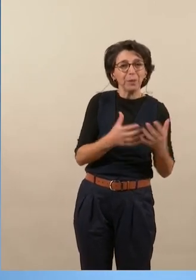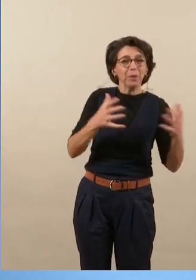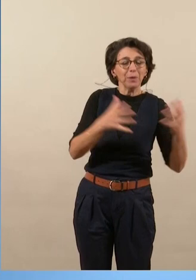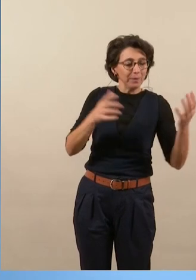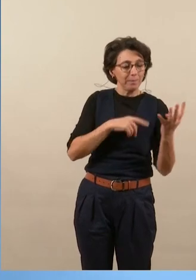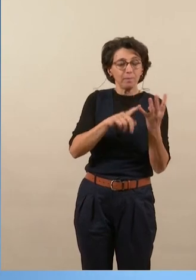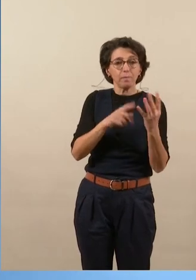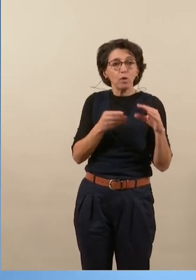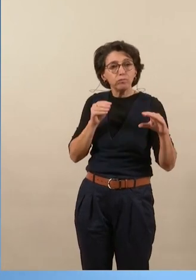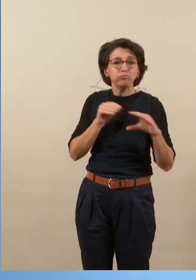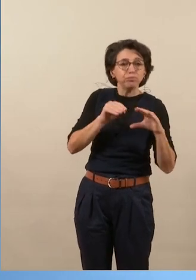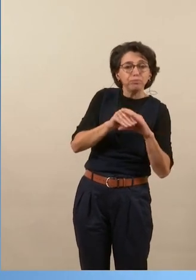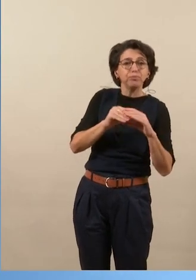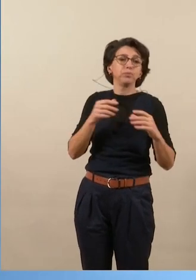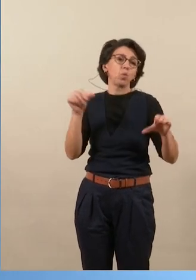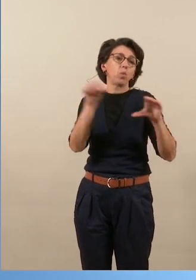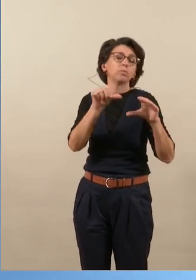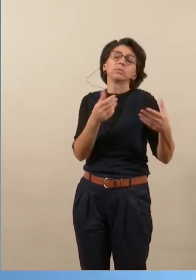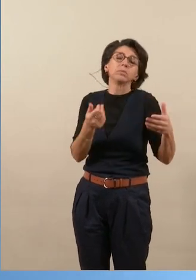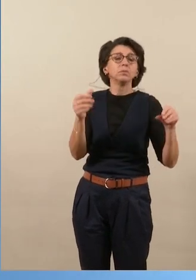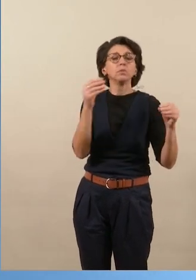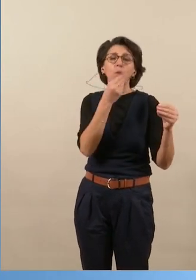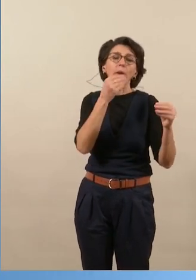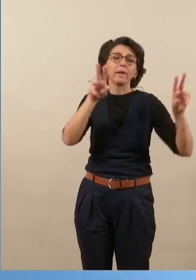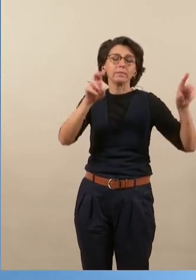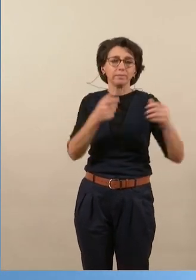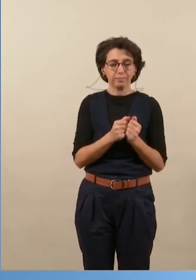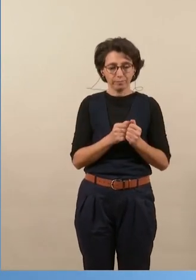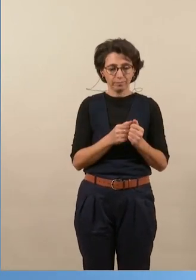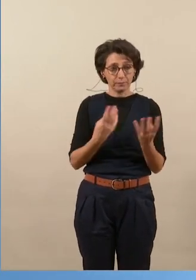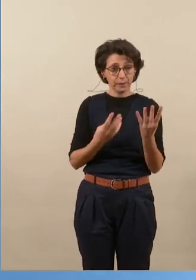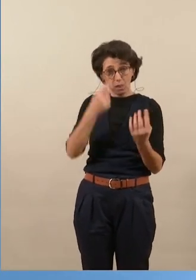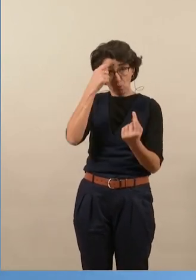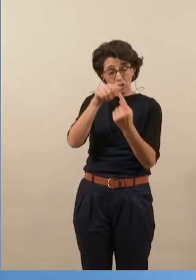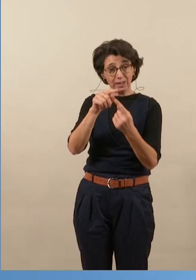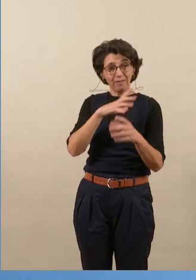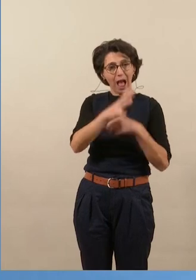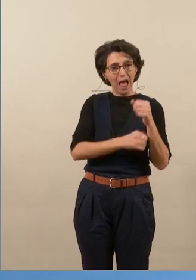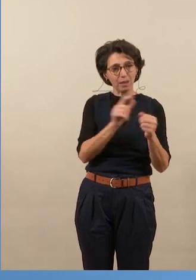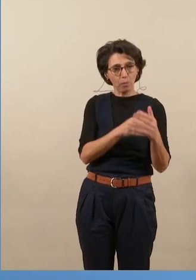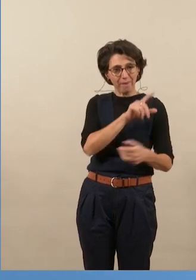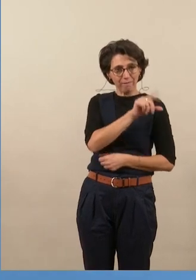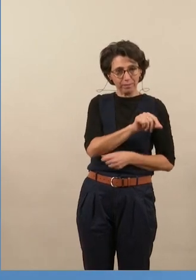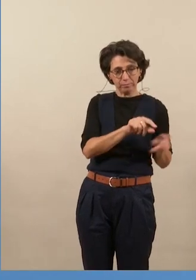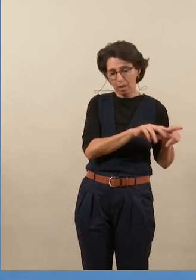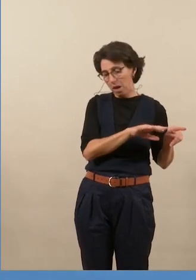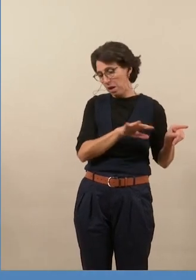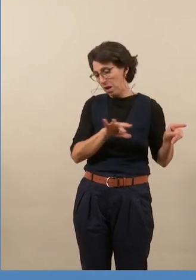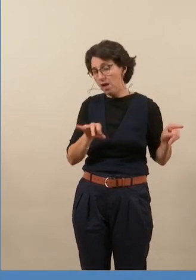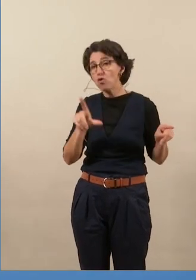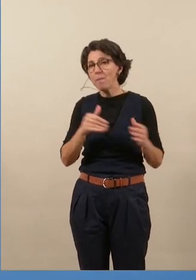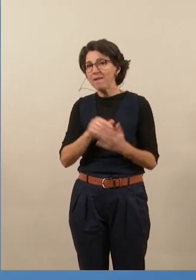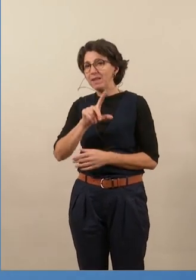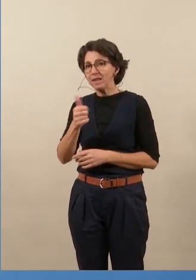ville ça c'était les quatre objectifs de 2020 en 2021 on allit on on en a plus que trois en route on a perdu